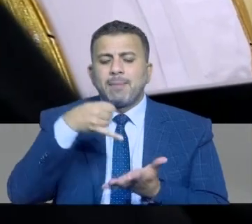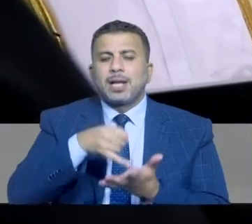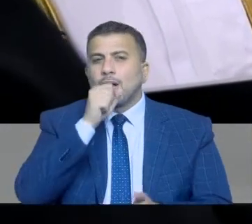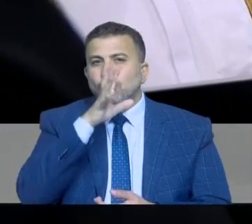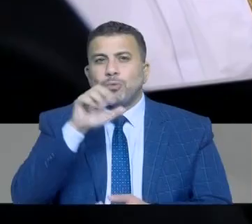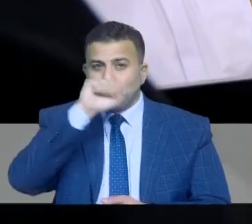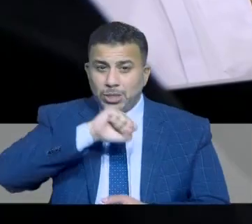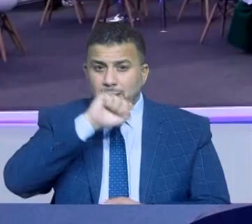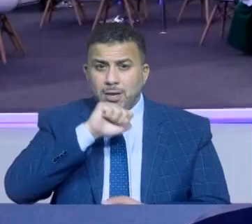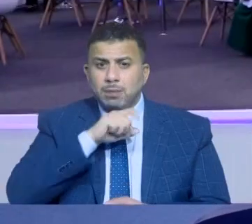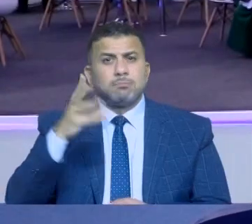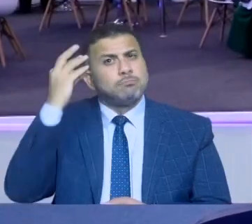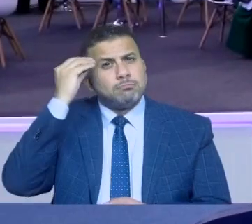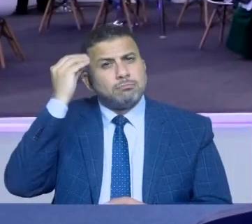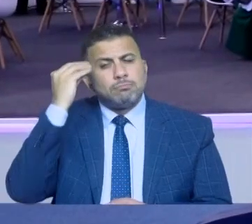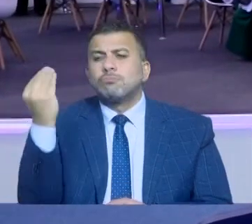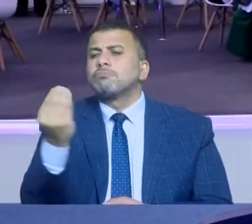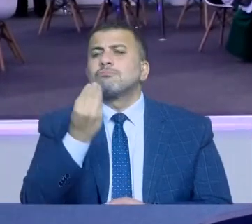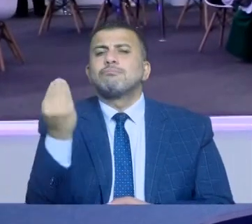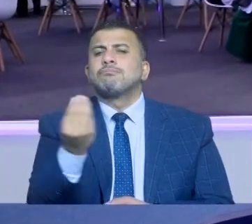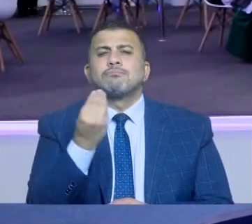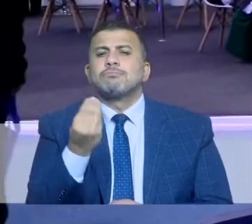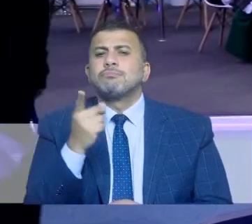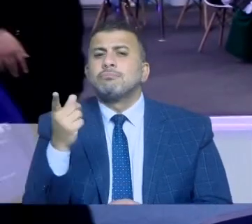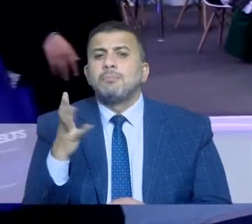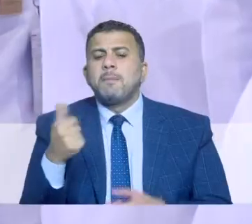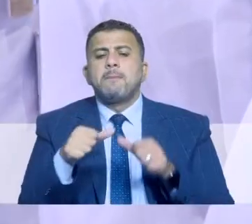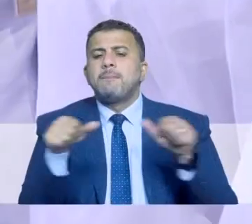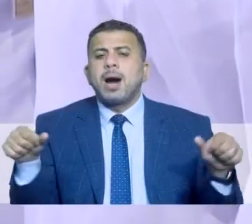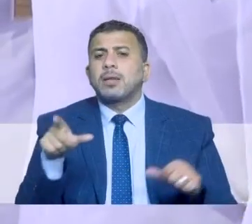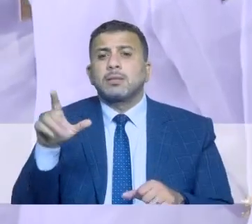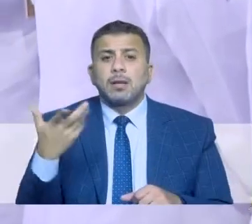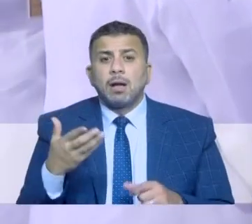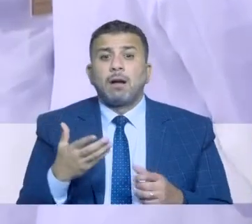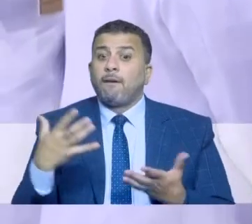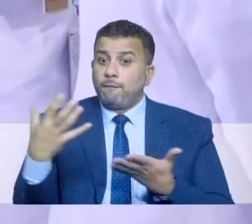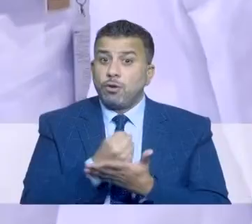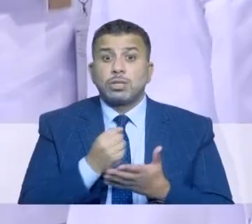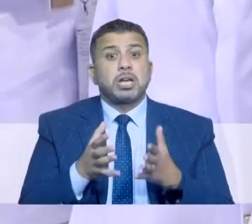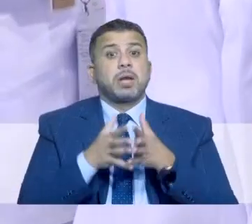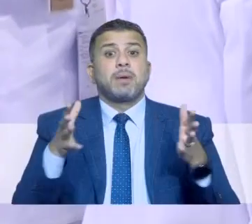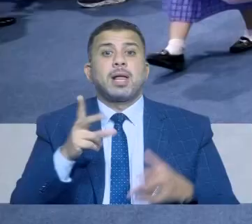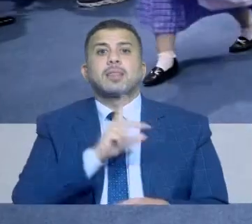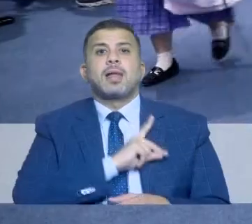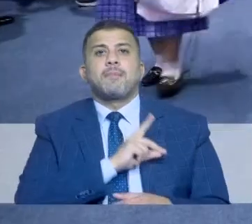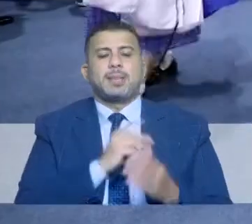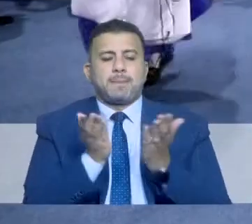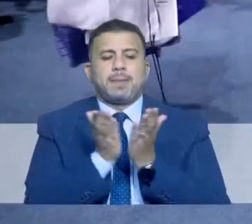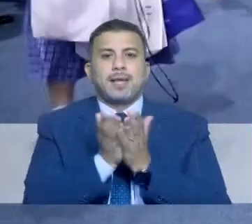الشارقة، حيث تعرفوا خلال جولتهم إلى ما يوفره المعرض من فرص كبيرة أمام طلبة